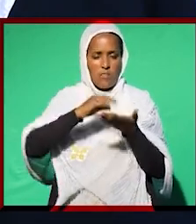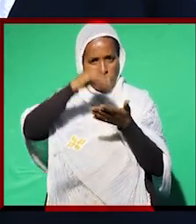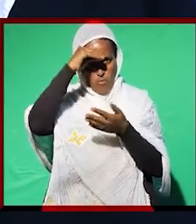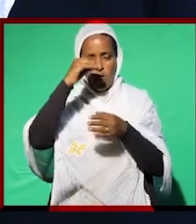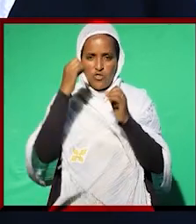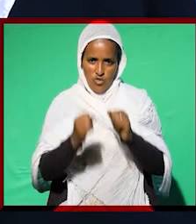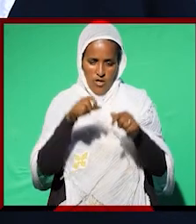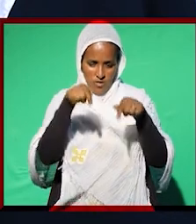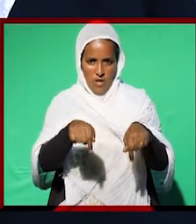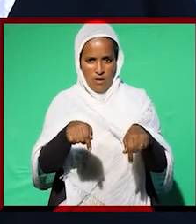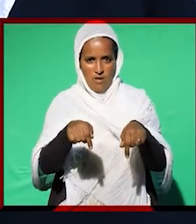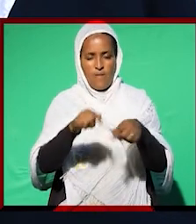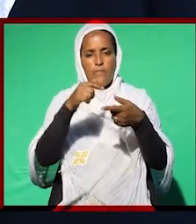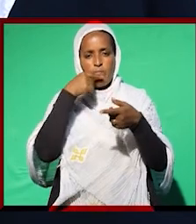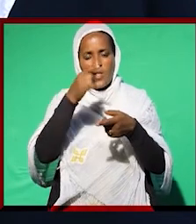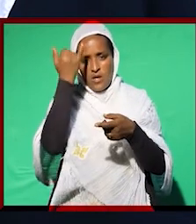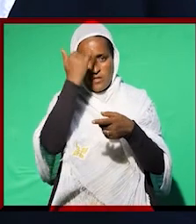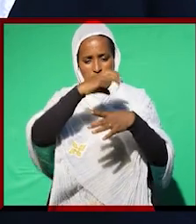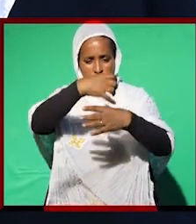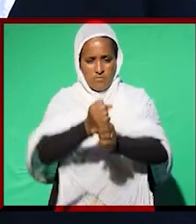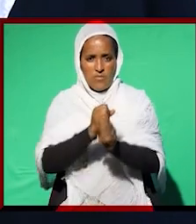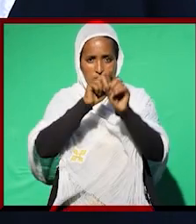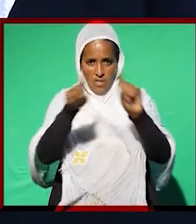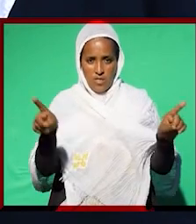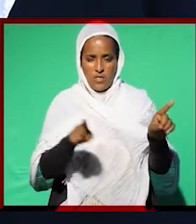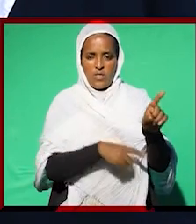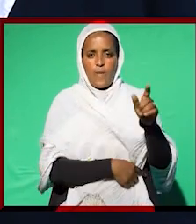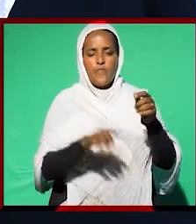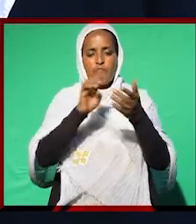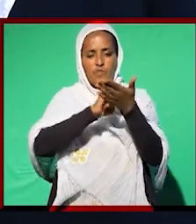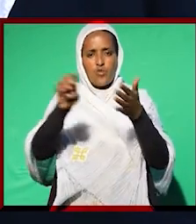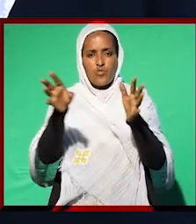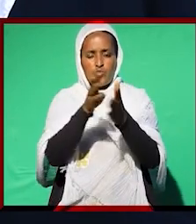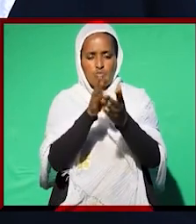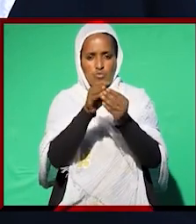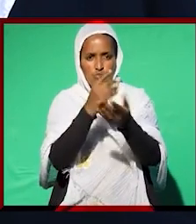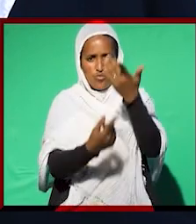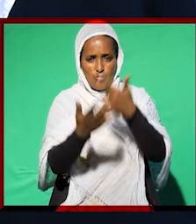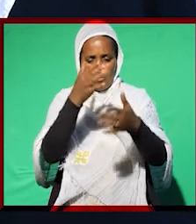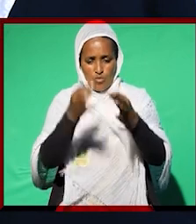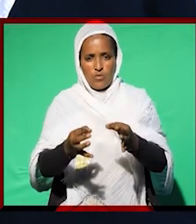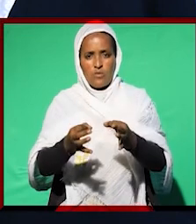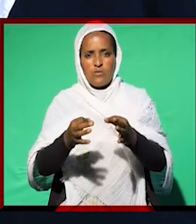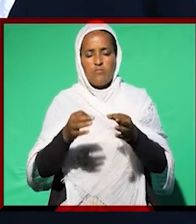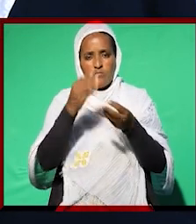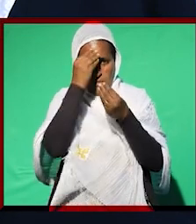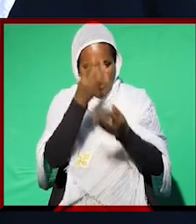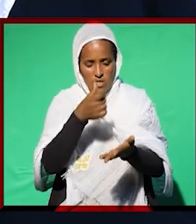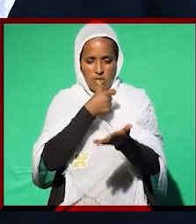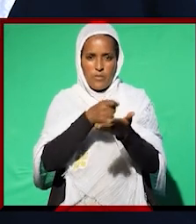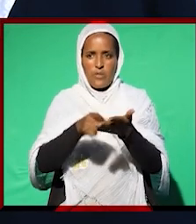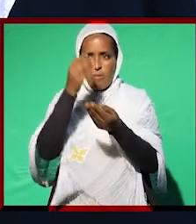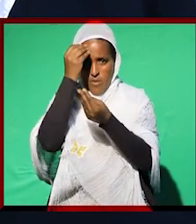ከትናንትን መማር ስለሚቻል የሚል ነገር ነው ያለኝ። በጥቅሉ ግን ቅዱስ ሲኖዶስ ውሳኔ በማስታወሻ